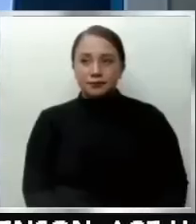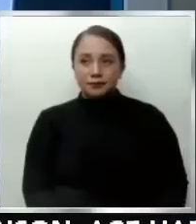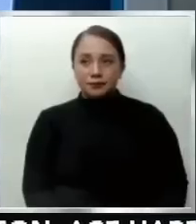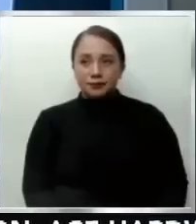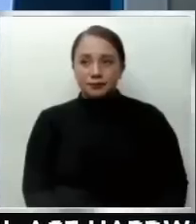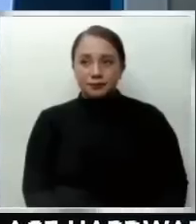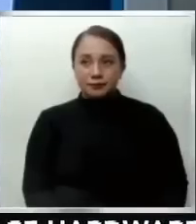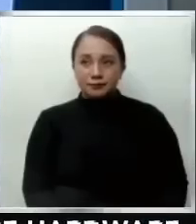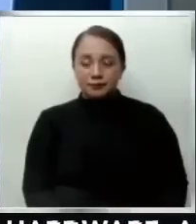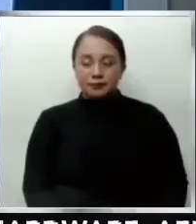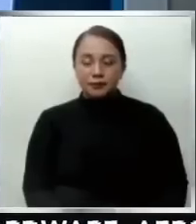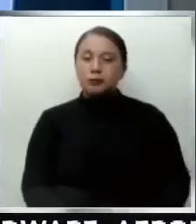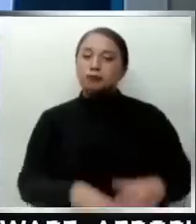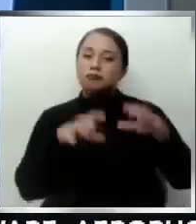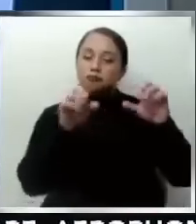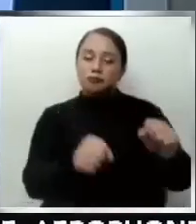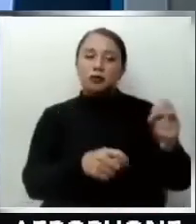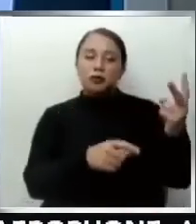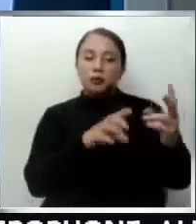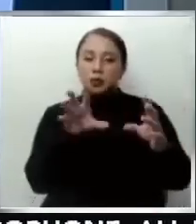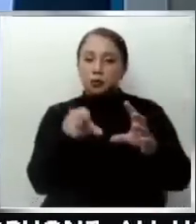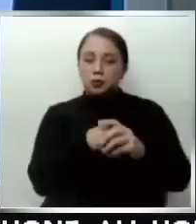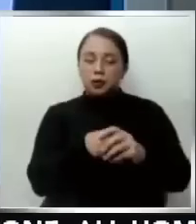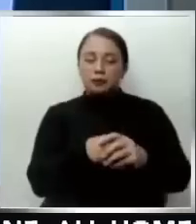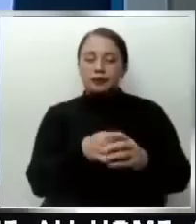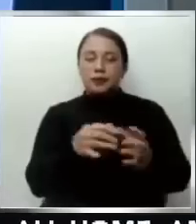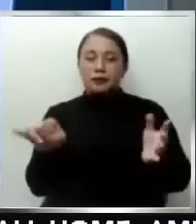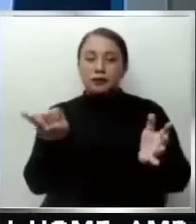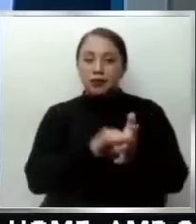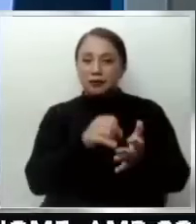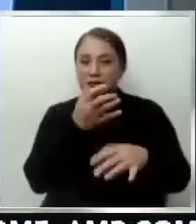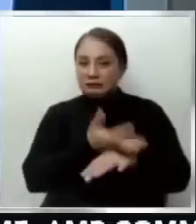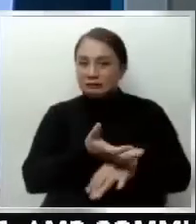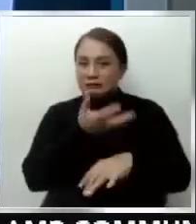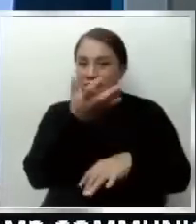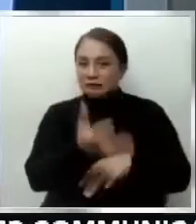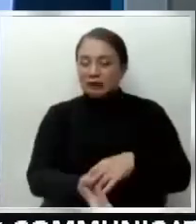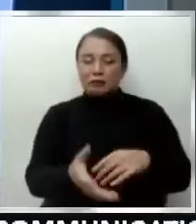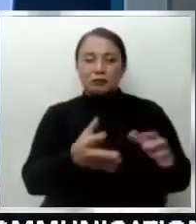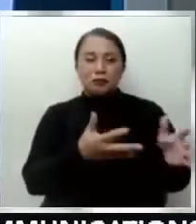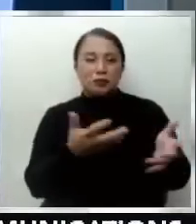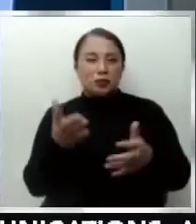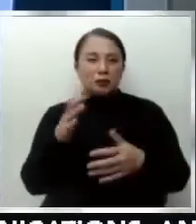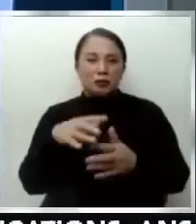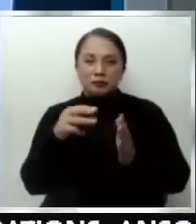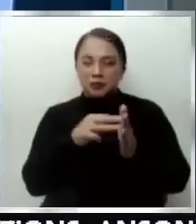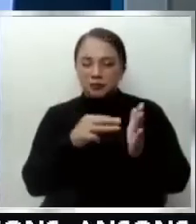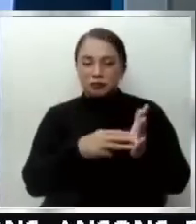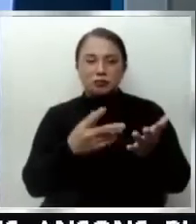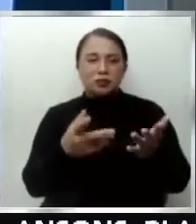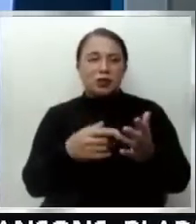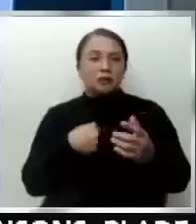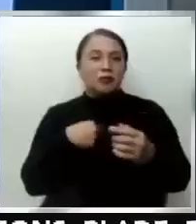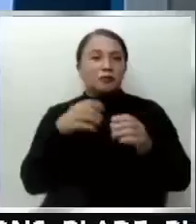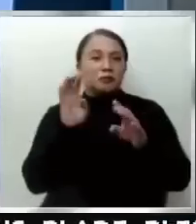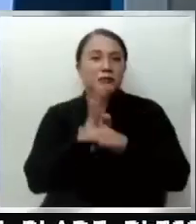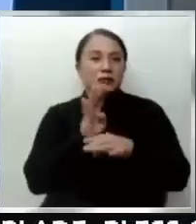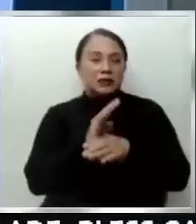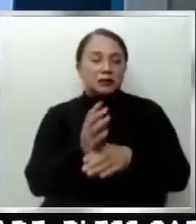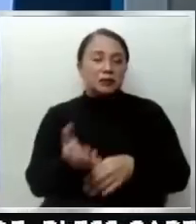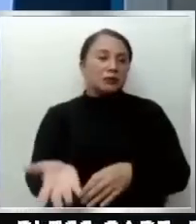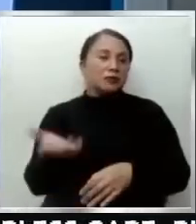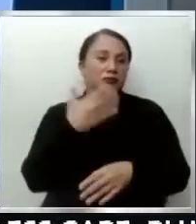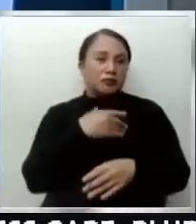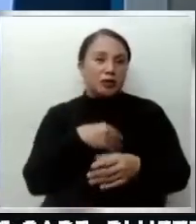arestado ang dalawang sangkot umano sa investment scam matapos umanong tumangay ng milyong piso mula sa mga negosyanteng hinikayat daw nilang mabun sa